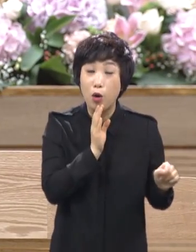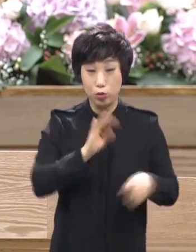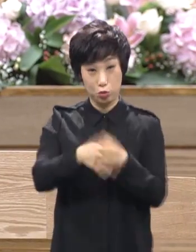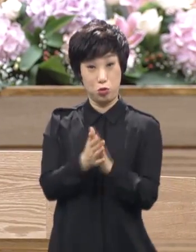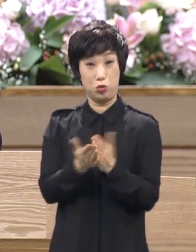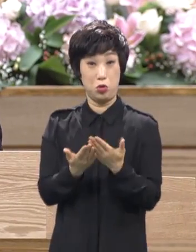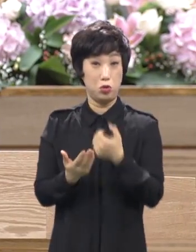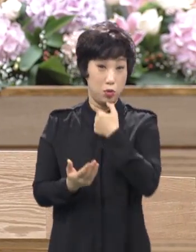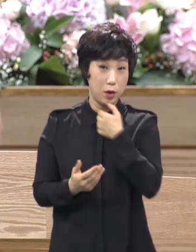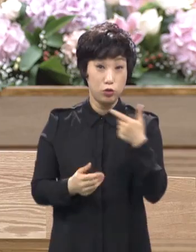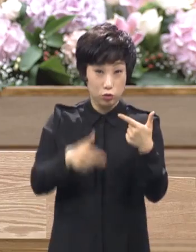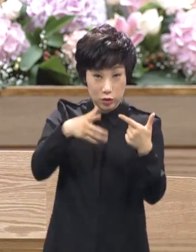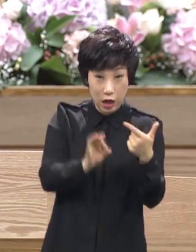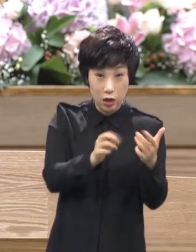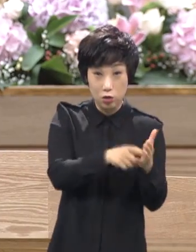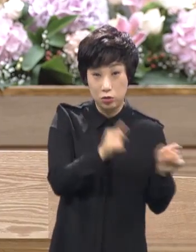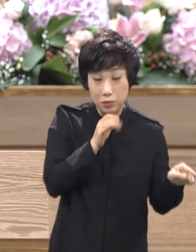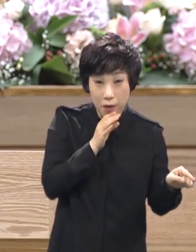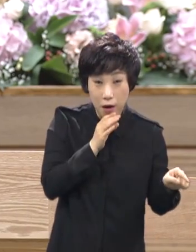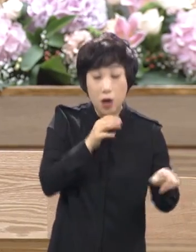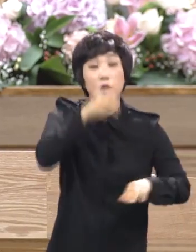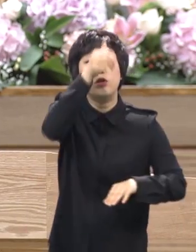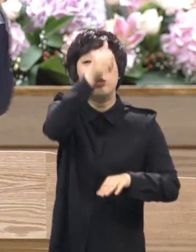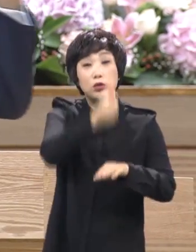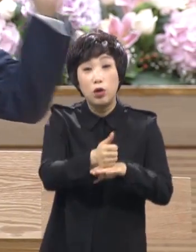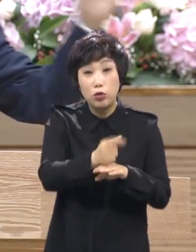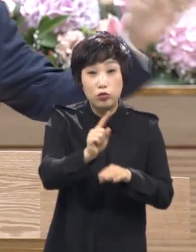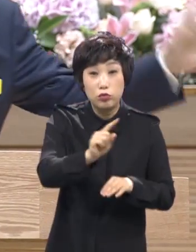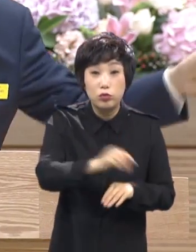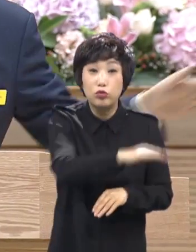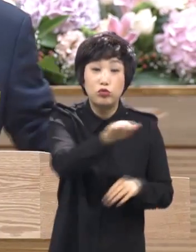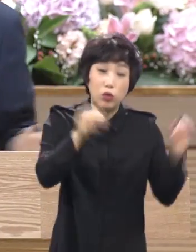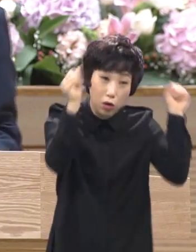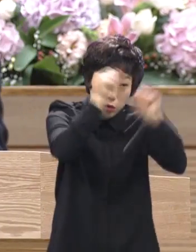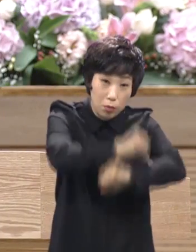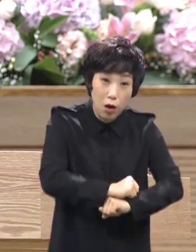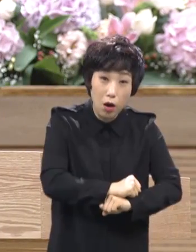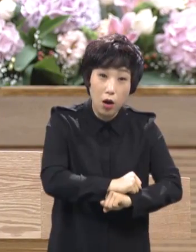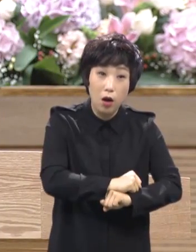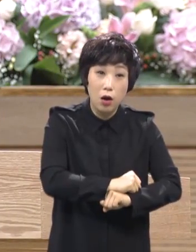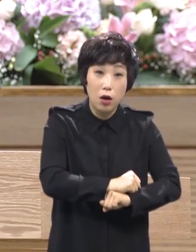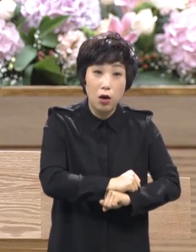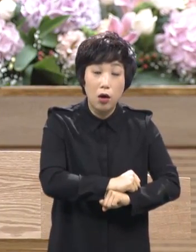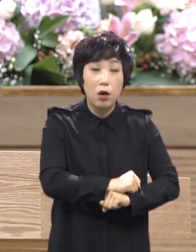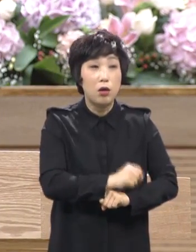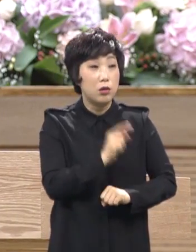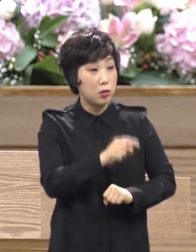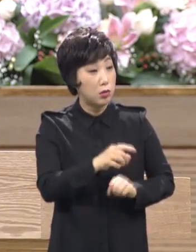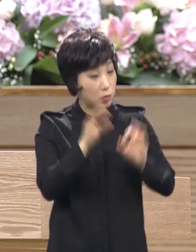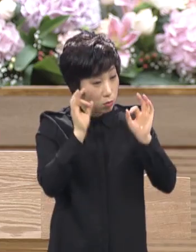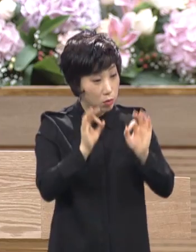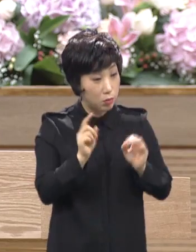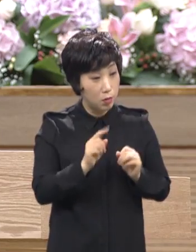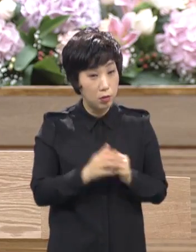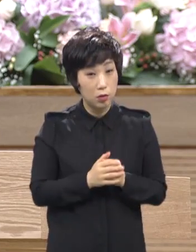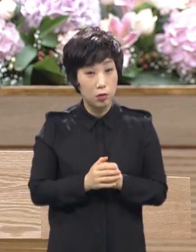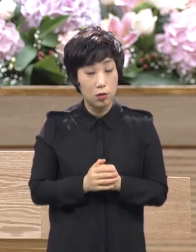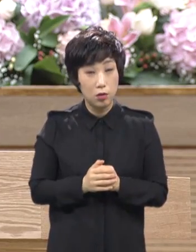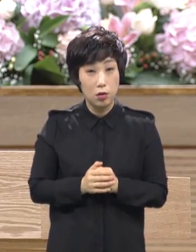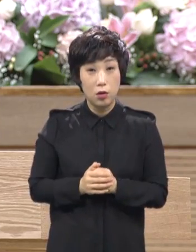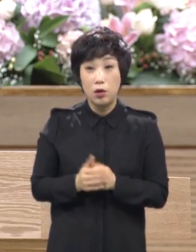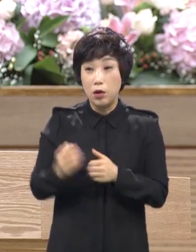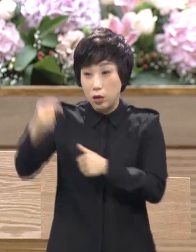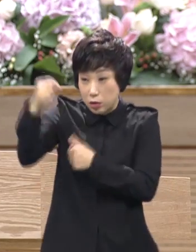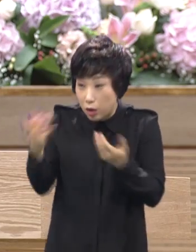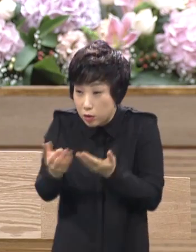로마서 6장에 결국에 멸망하는 이 모습을 바라보고, 하라는